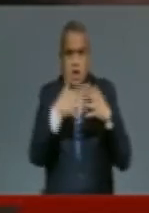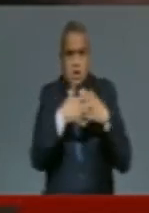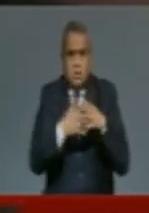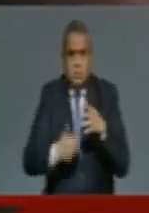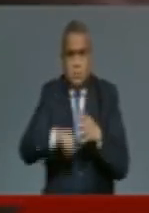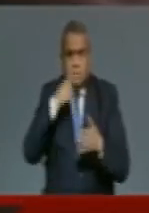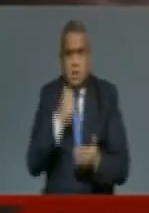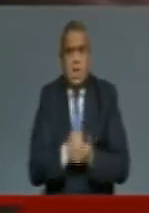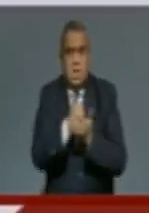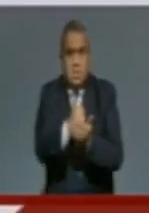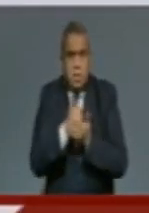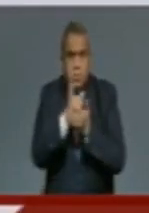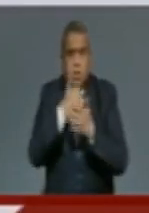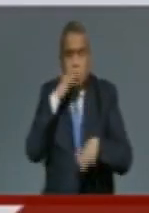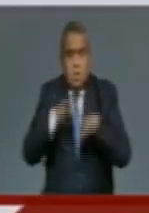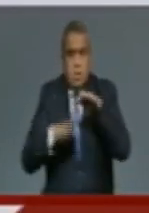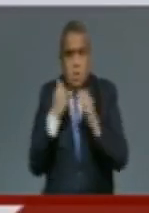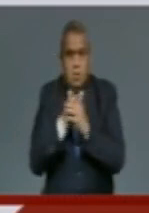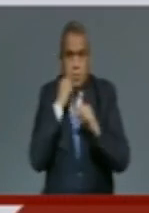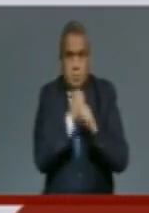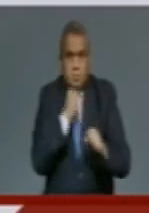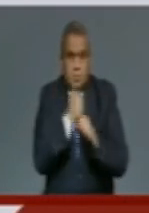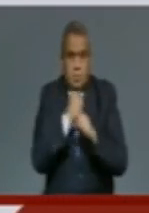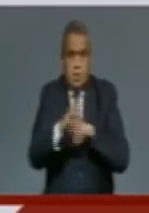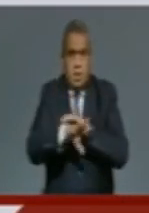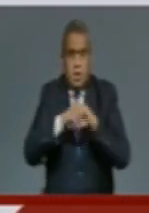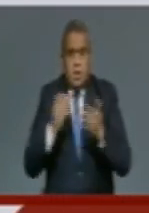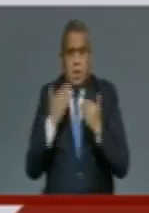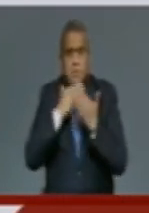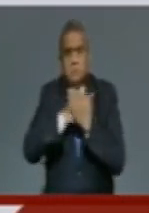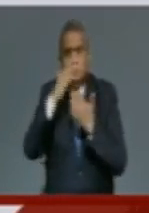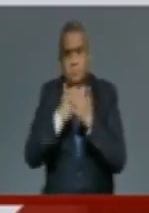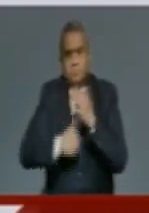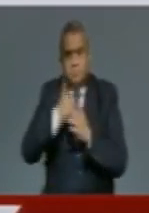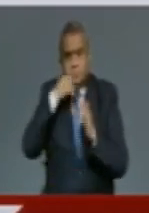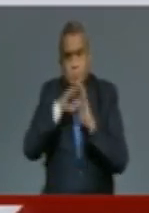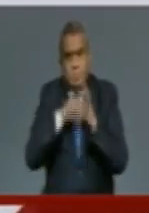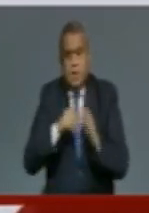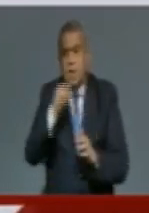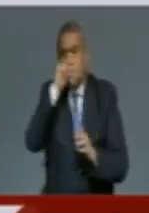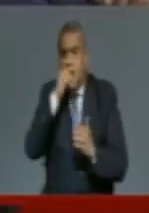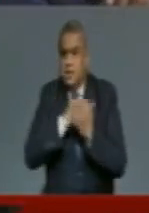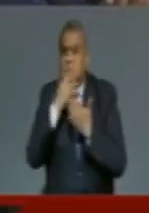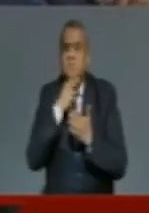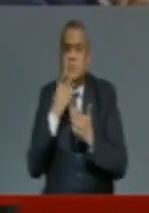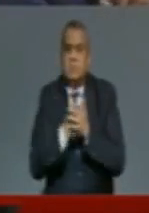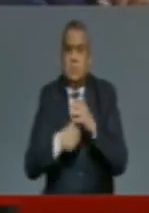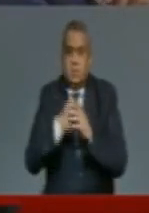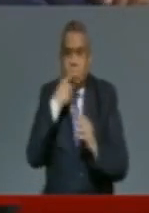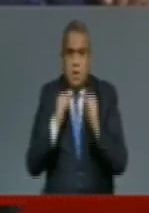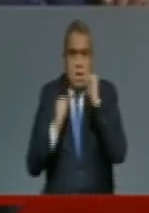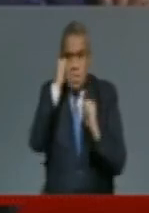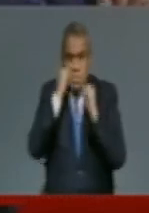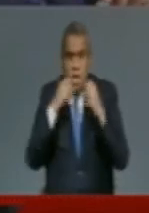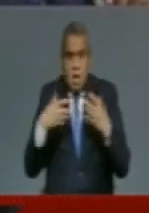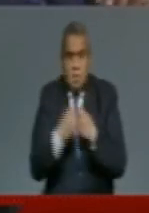التمويل العادل والمستدام لدفع العمل المناخي بالتركيز على قطاعات المياه والغذاء والطاقة في إطار